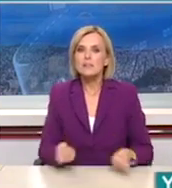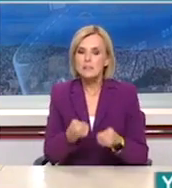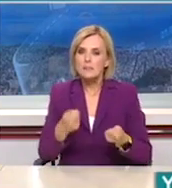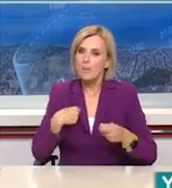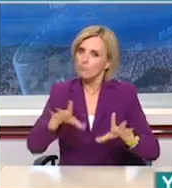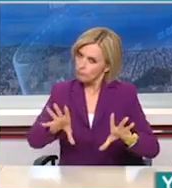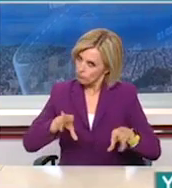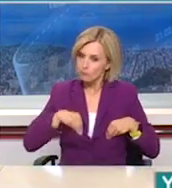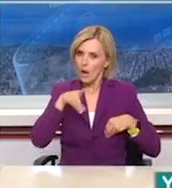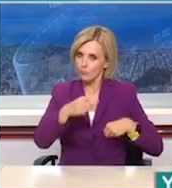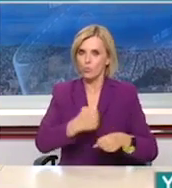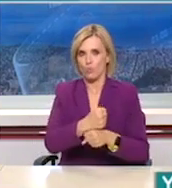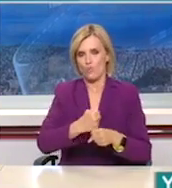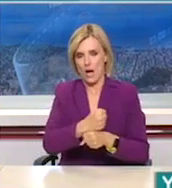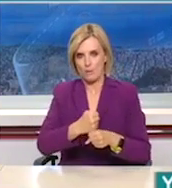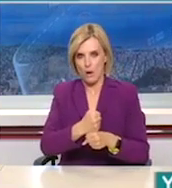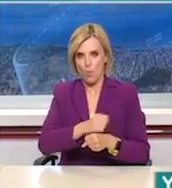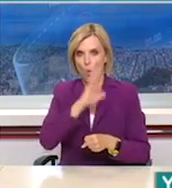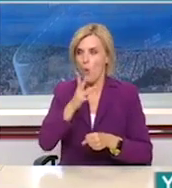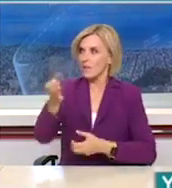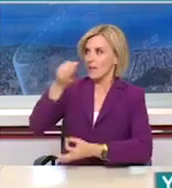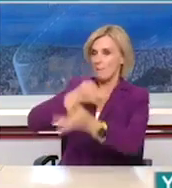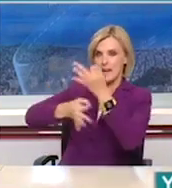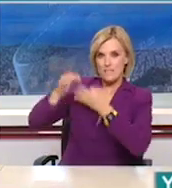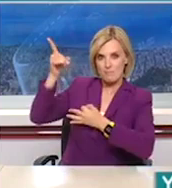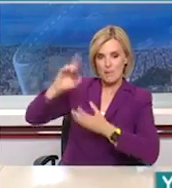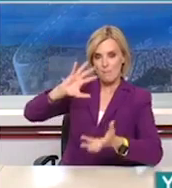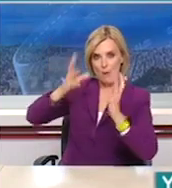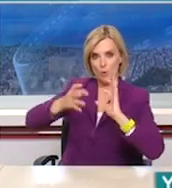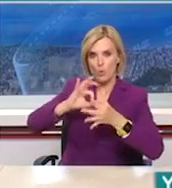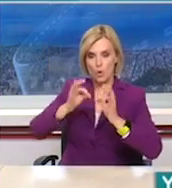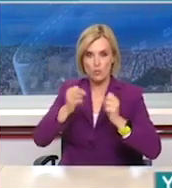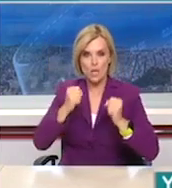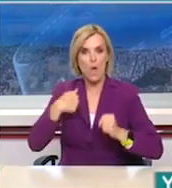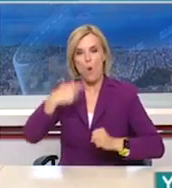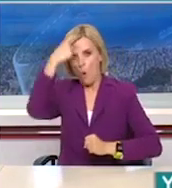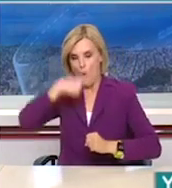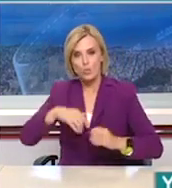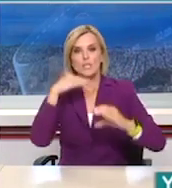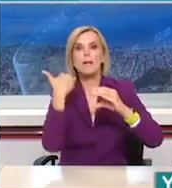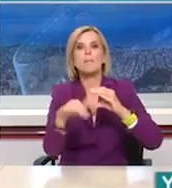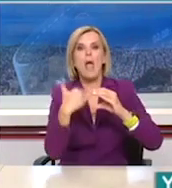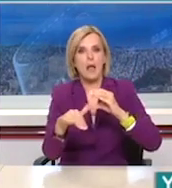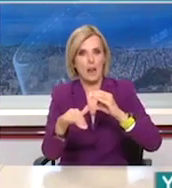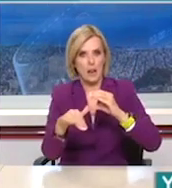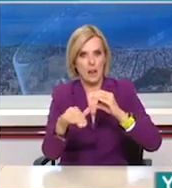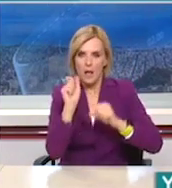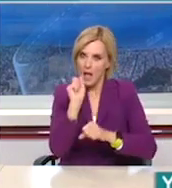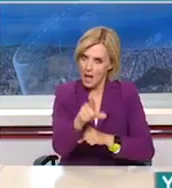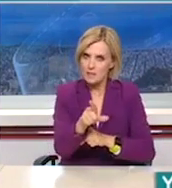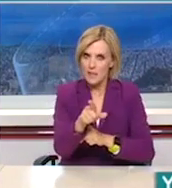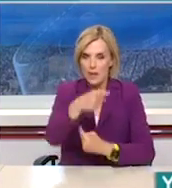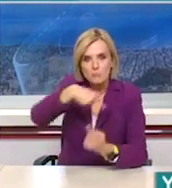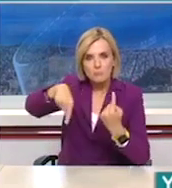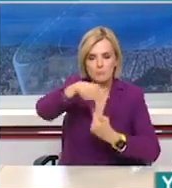αλγόριθμο και αμέσως με το που δημοσιεύεται η μελέτη του Lancet, το ίδιο απόγευμα, στέλνω email εγώ και ταυτόχρονα τρία άλλα μέλη της Επιτροπής, ο ένας